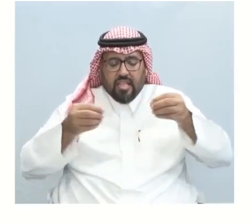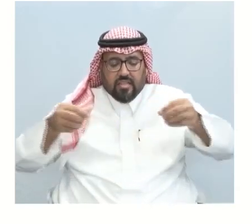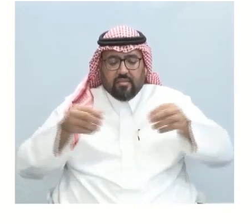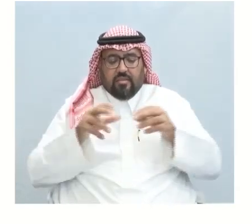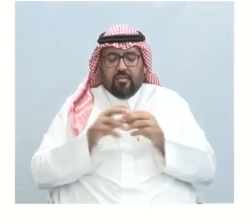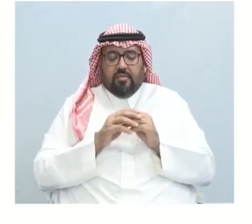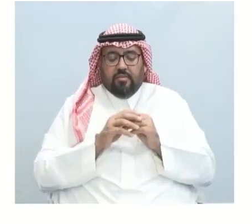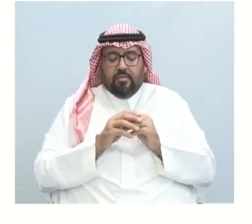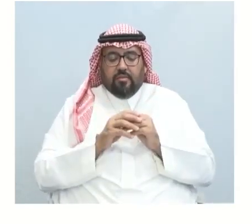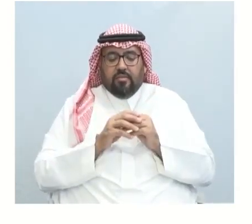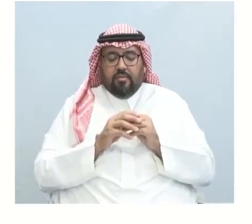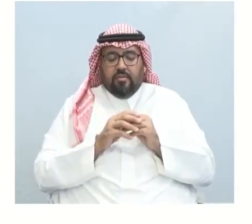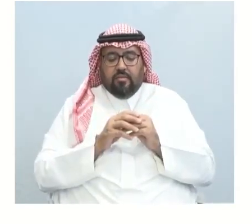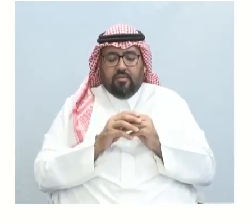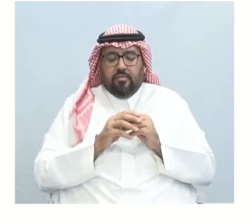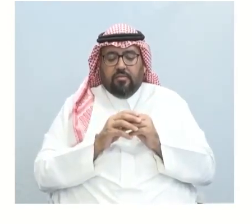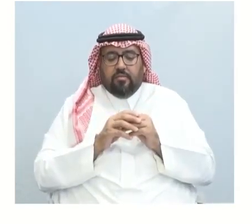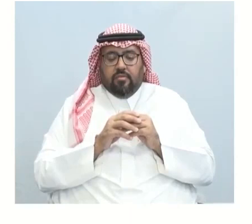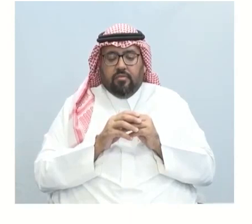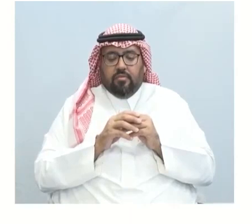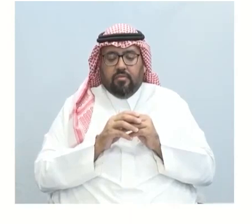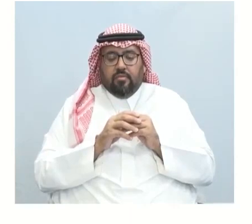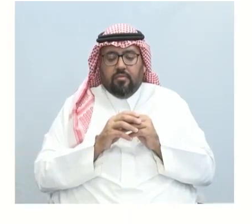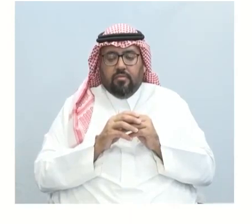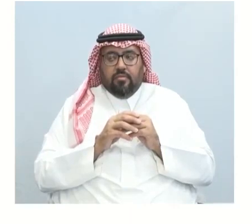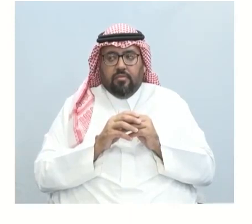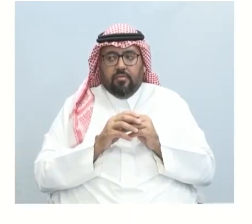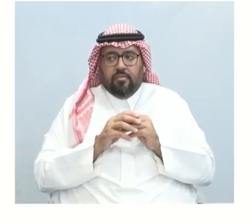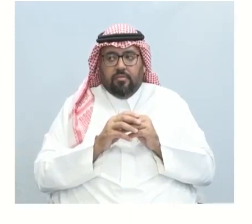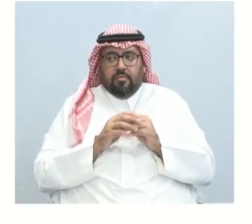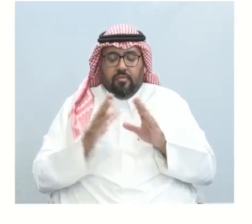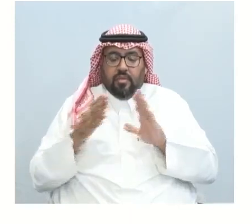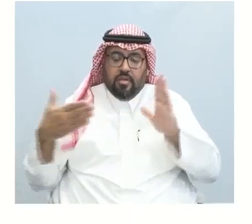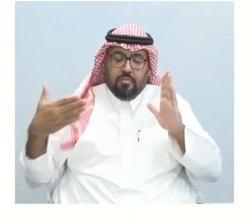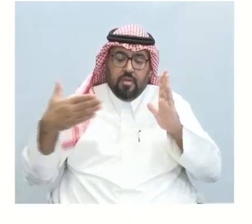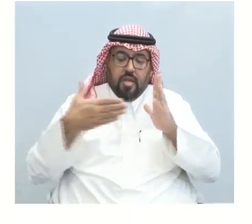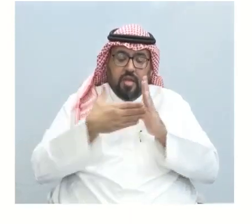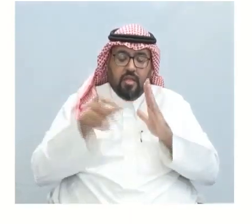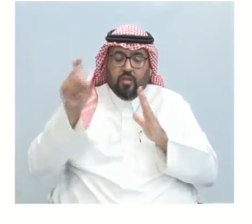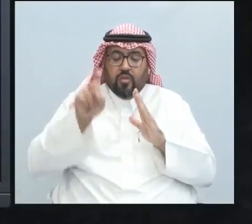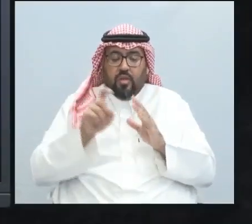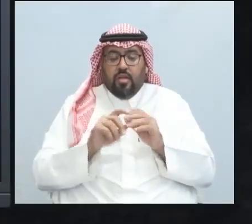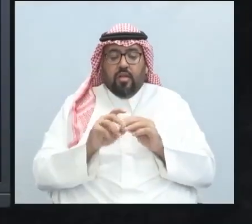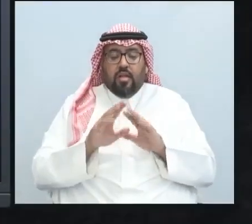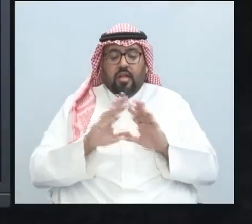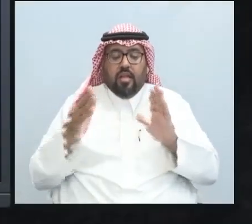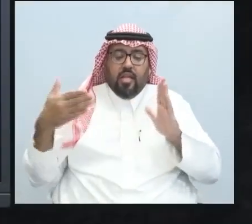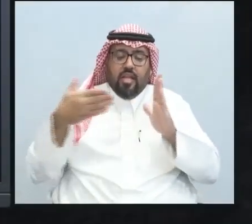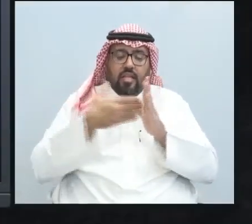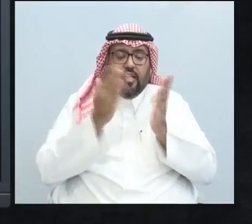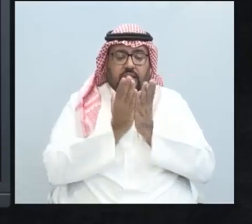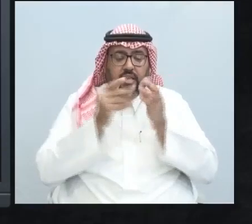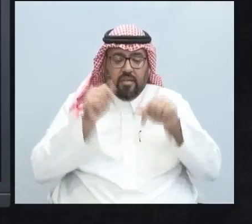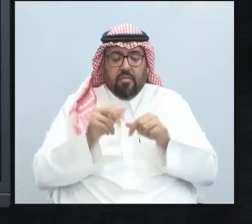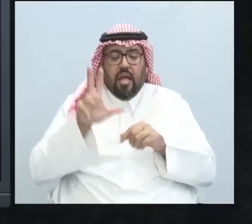الغشاء المحيط بالبويضه هذا الغشاء القاسي اذا بهذا السؤال نكون قد وصلنا الى ختام